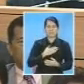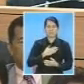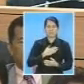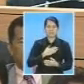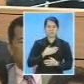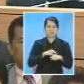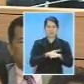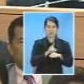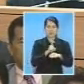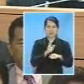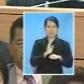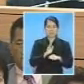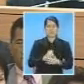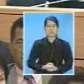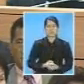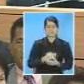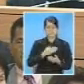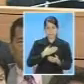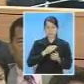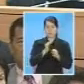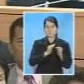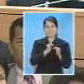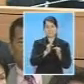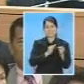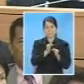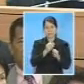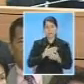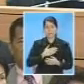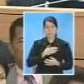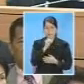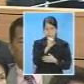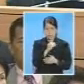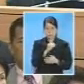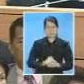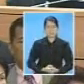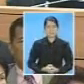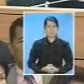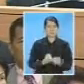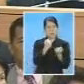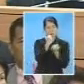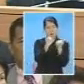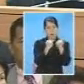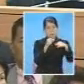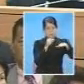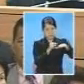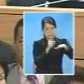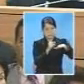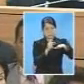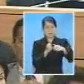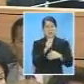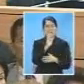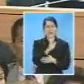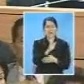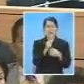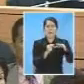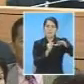านครับเหมือนที่ผมพูดมาเมื่อสักครู่นี้นะครับผมกล้ายืนยันครับว่ารถแต่ละคันนั้นผมมั่นใจว่าเป็นของปากเก